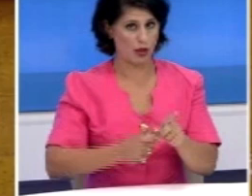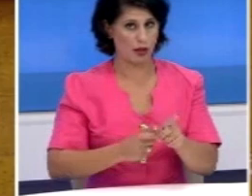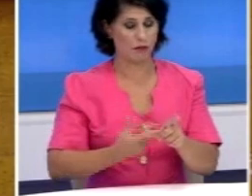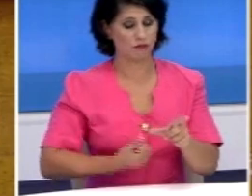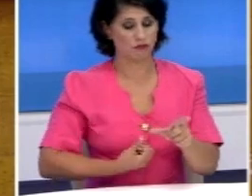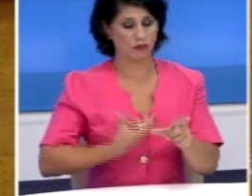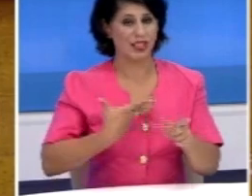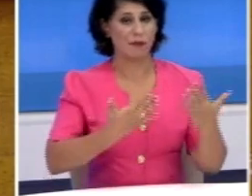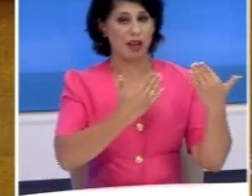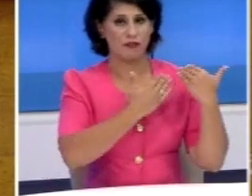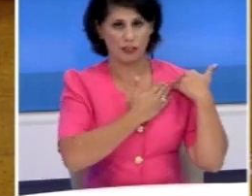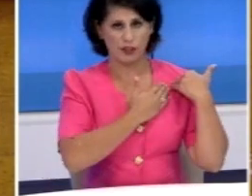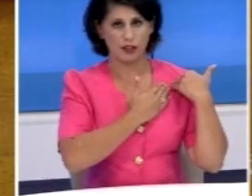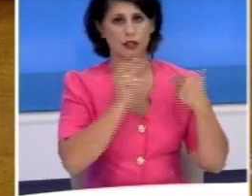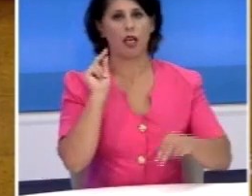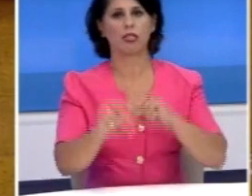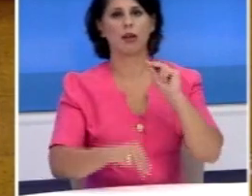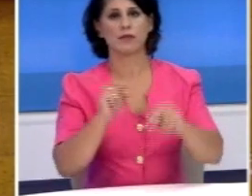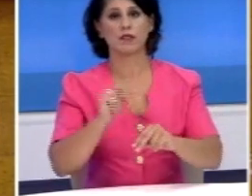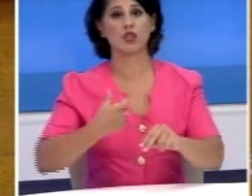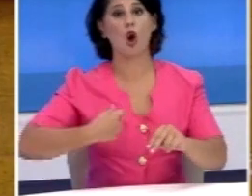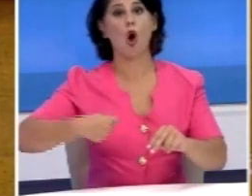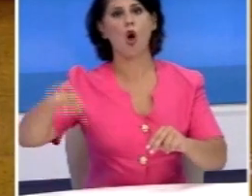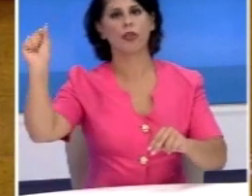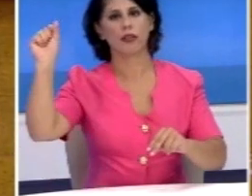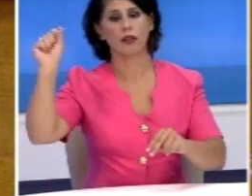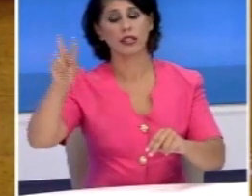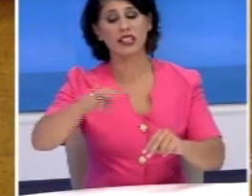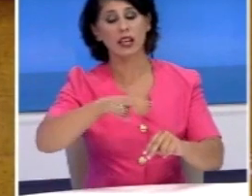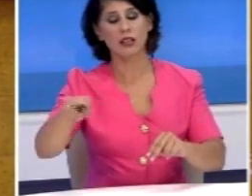με αίσθημα ευθύνης θα ψηφίσει όχι και στις δύο συμφωνίες.